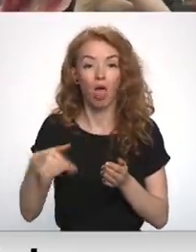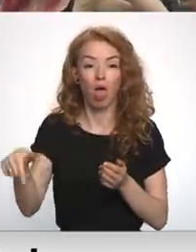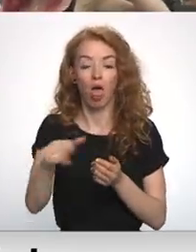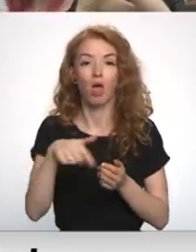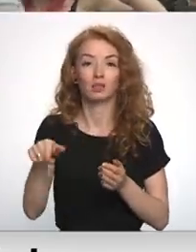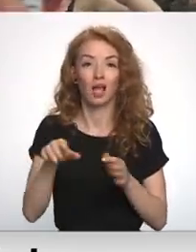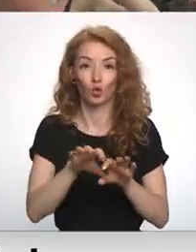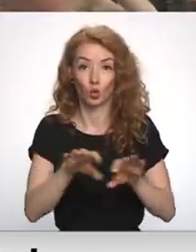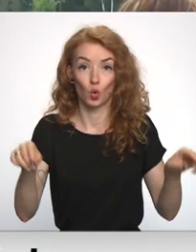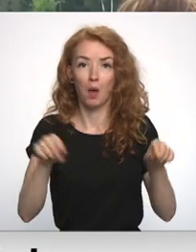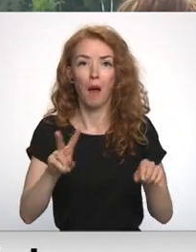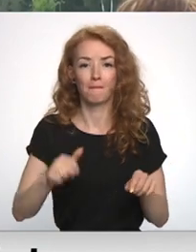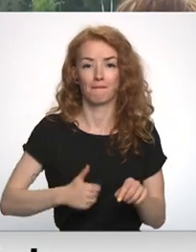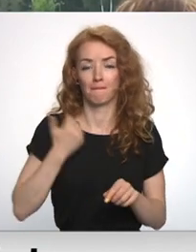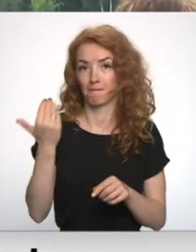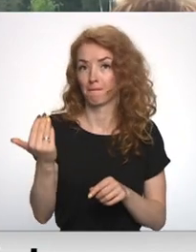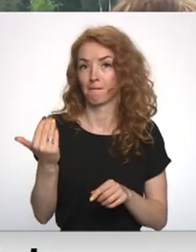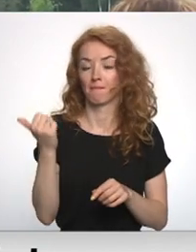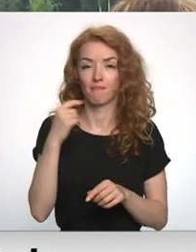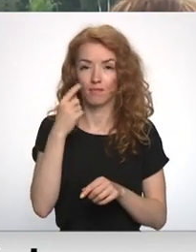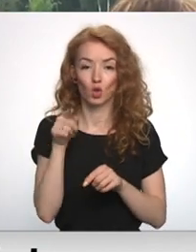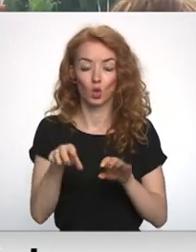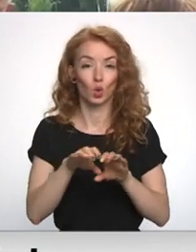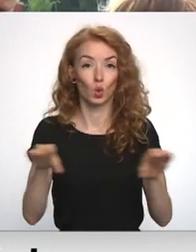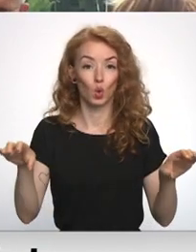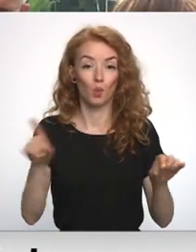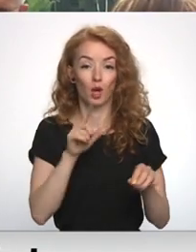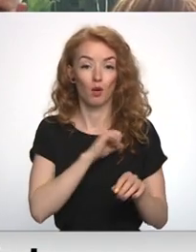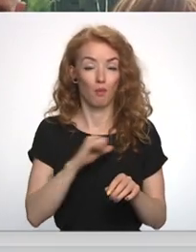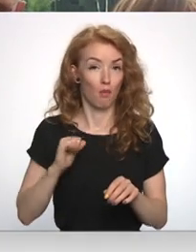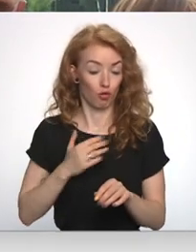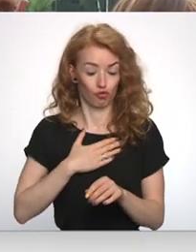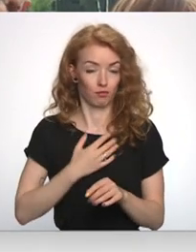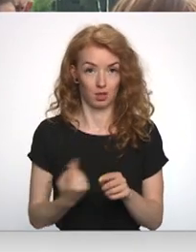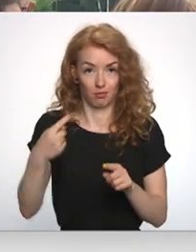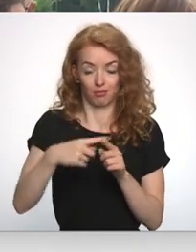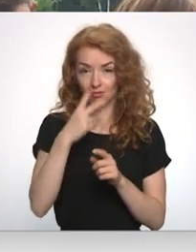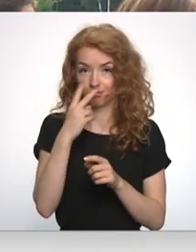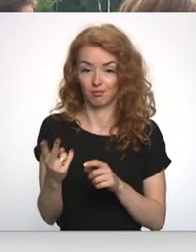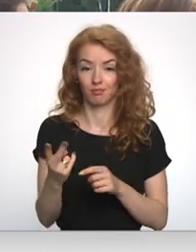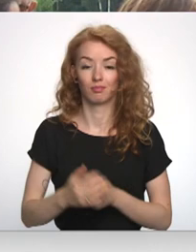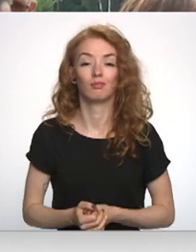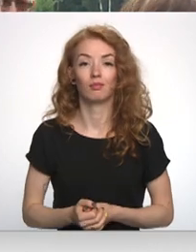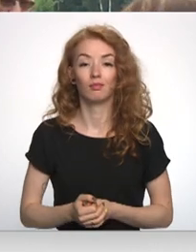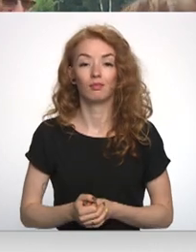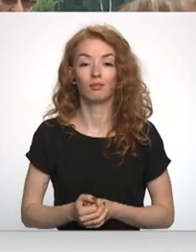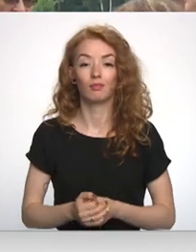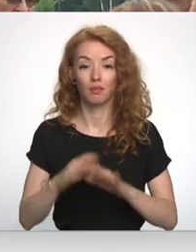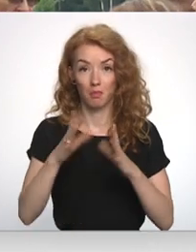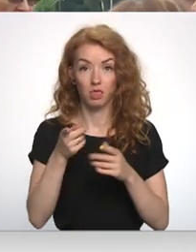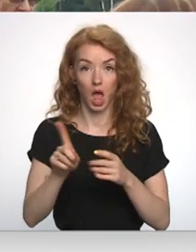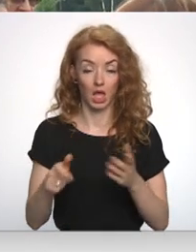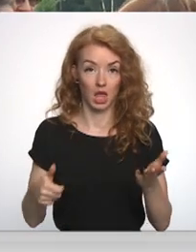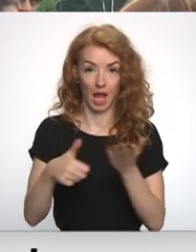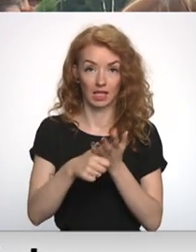savienojušā caurula pieder. Tā truba jau mums ir pašiem kā jaunums, ka tāda ir. Bet viņi ir